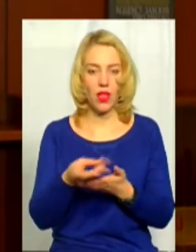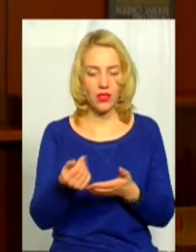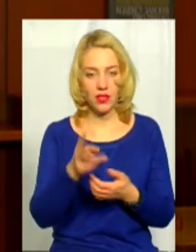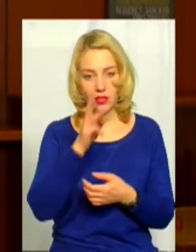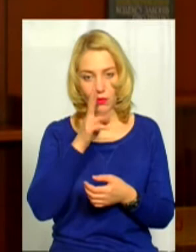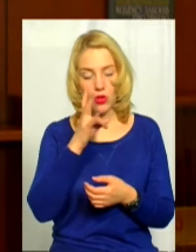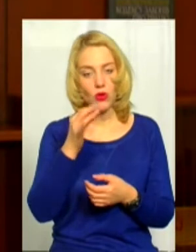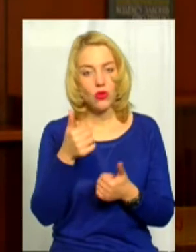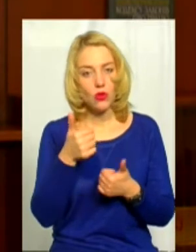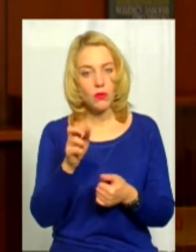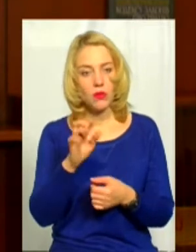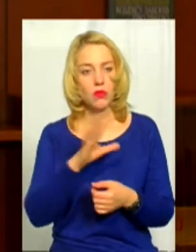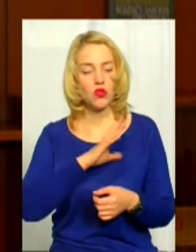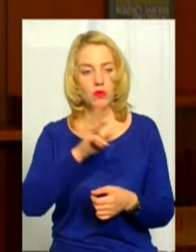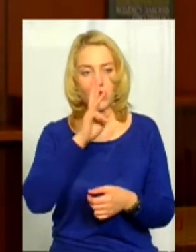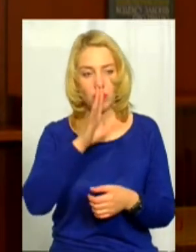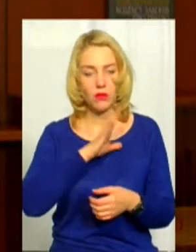плати були офіційними.